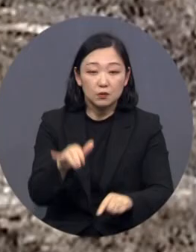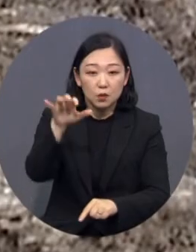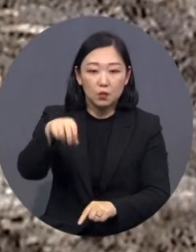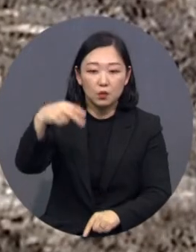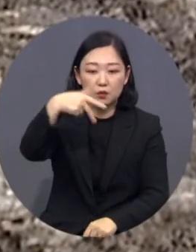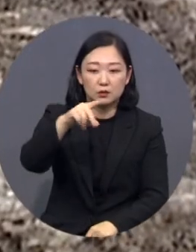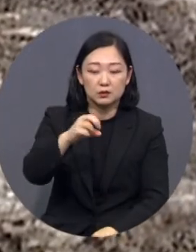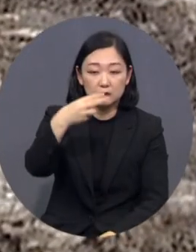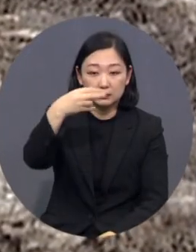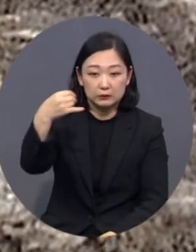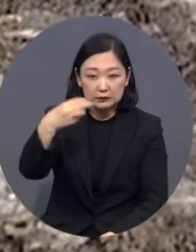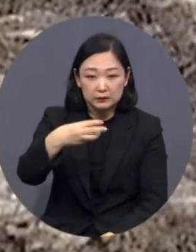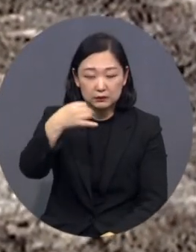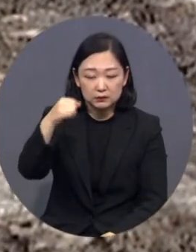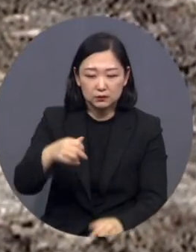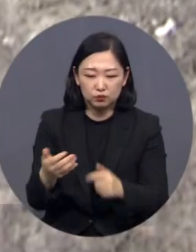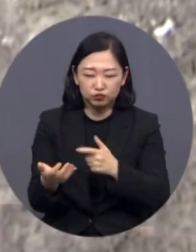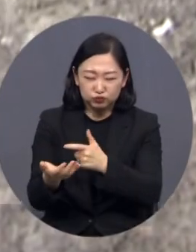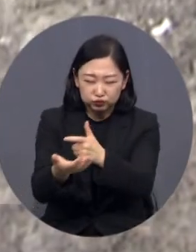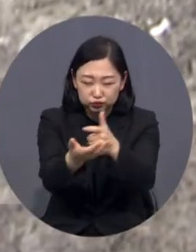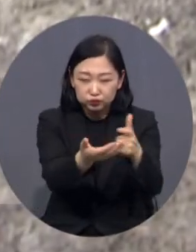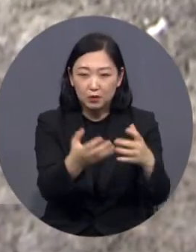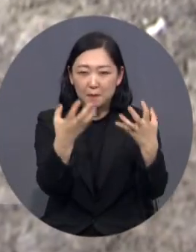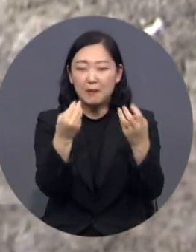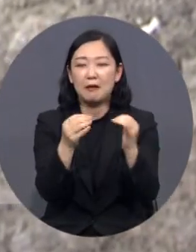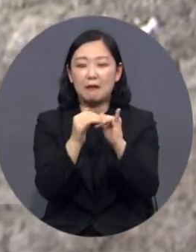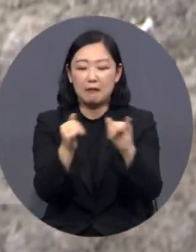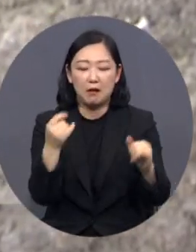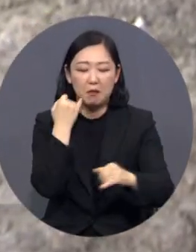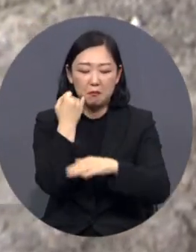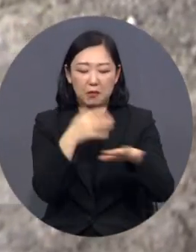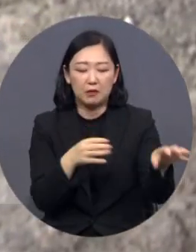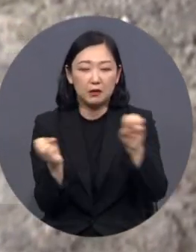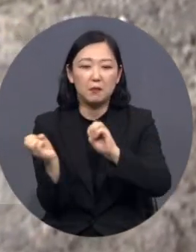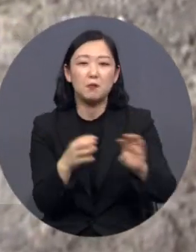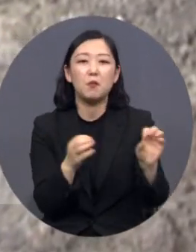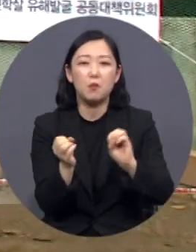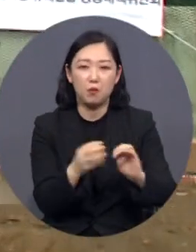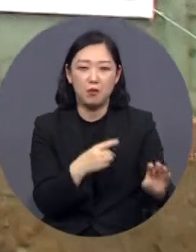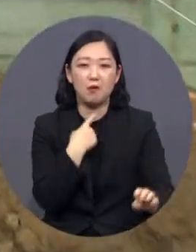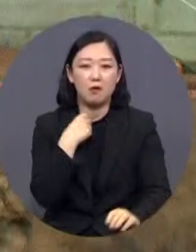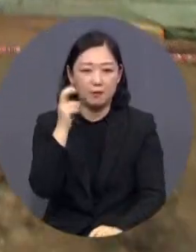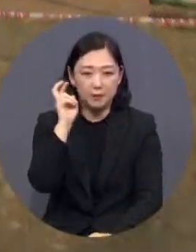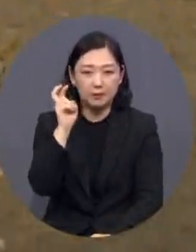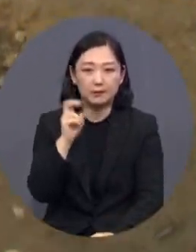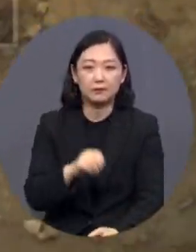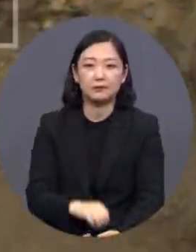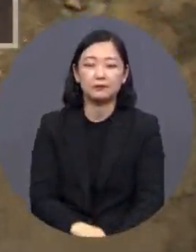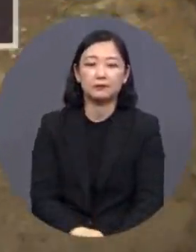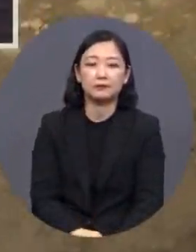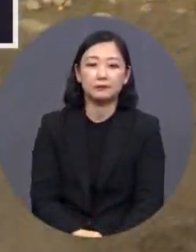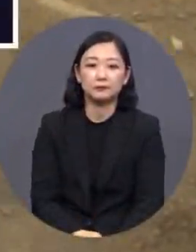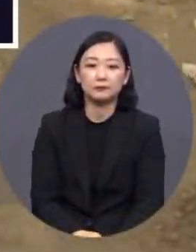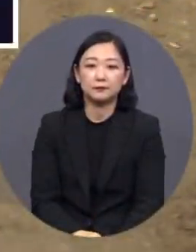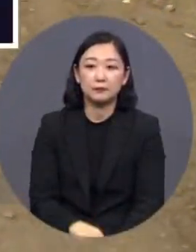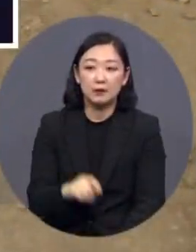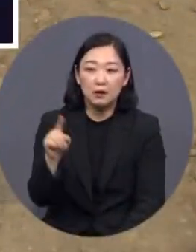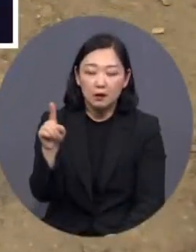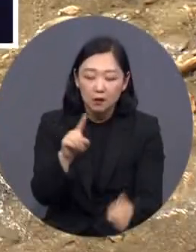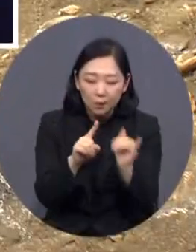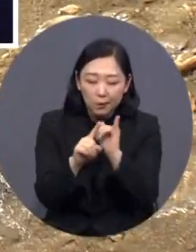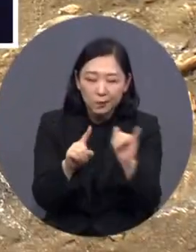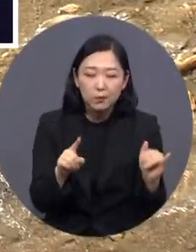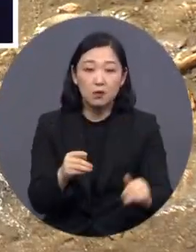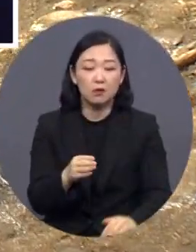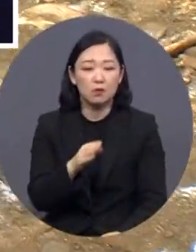비행장에서 총살 되기도 했고 많은 수용자들이 바다에 수장된 것으로 추정되기도 합니다 근데 어느 한 사람도 진짜로